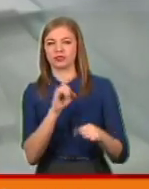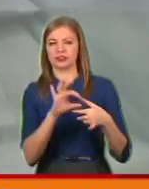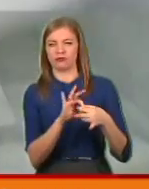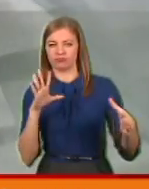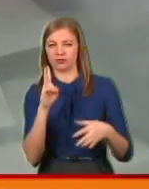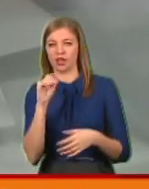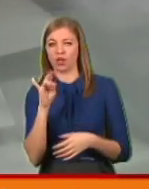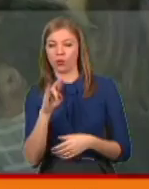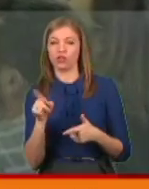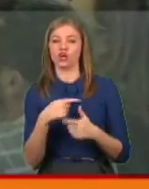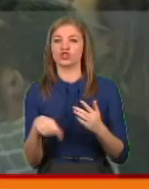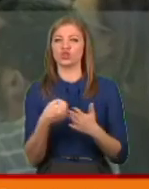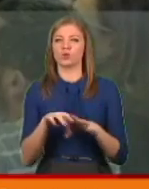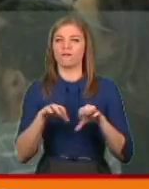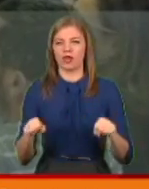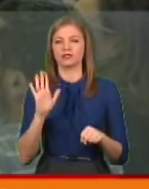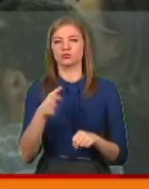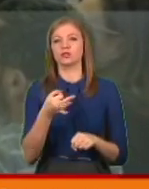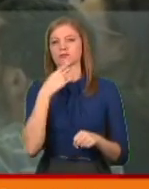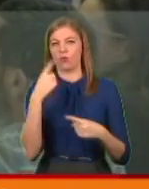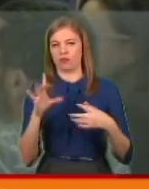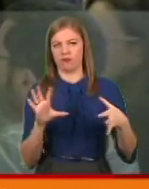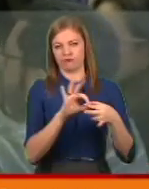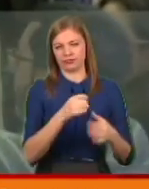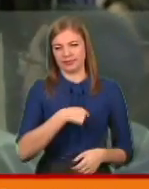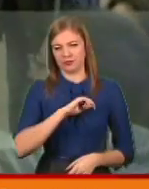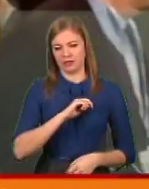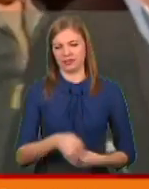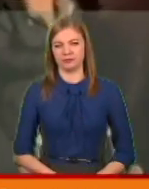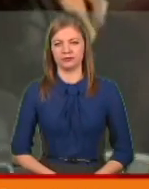відокремлення Каталонії, чи до влади стануть прибічники єдності з Іспанією.